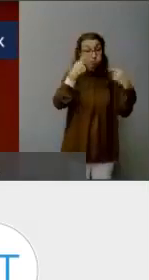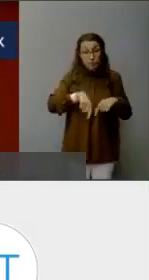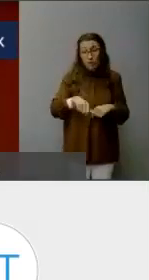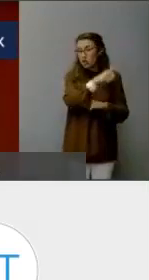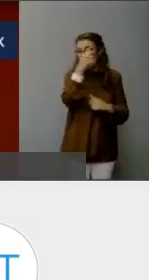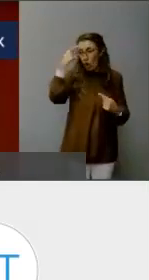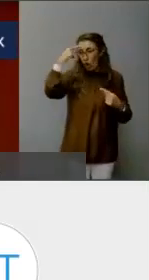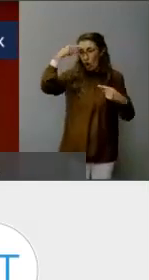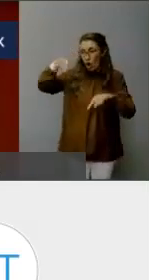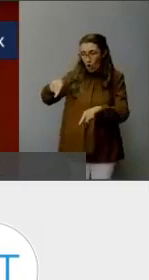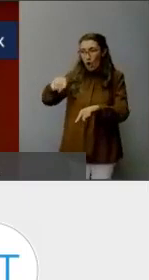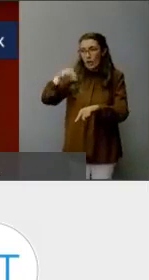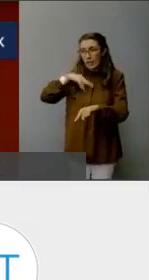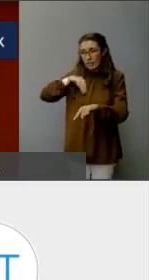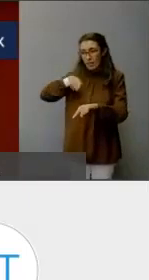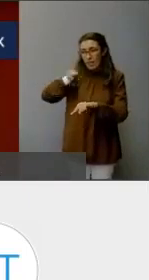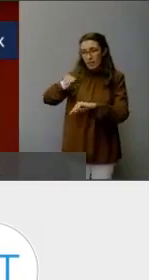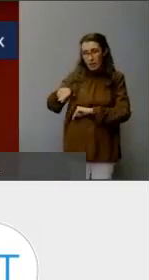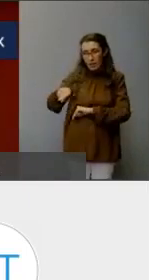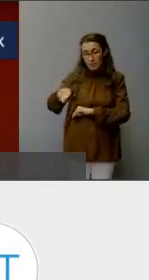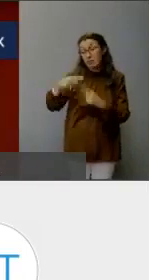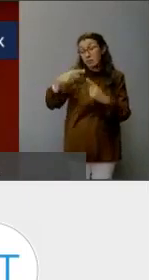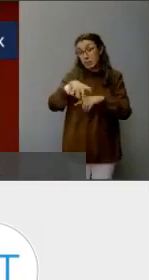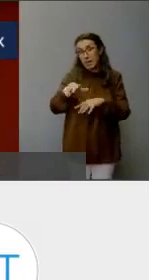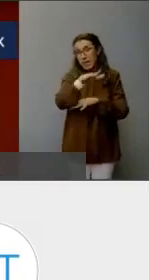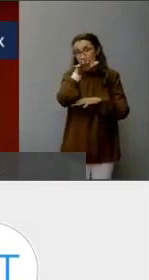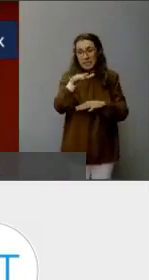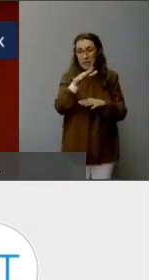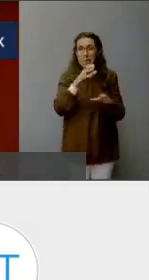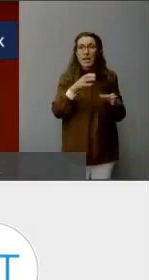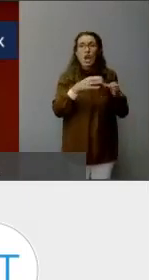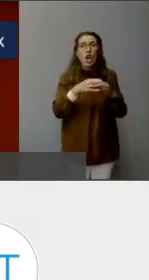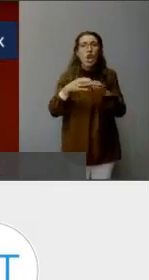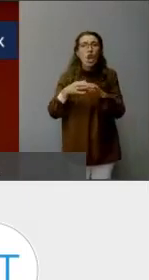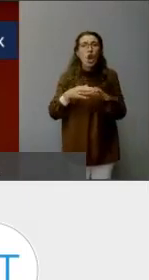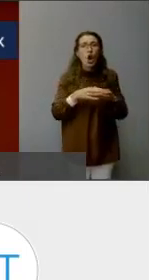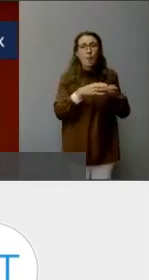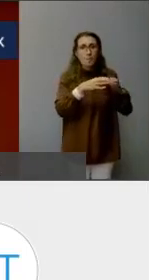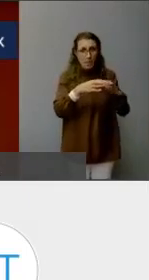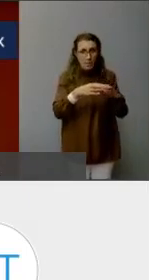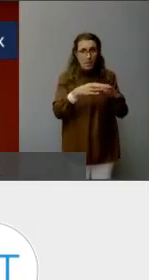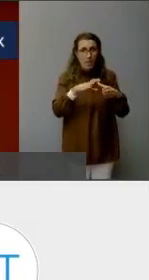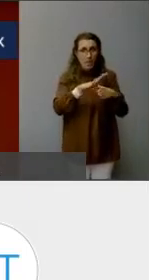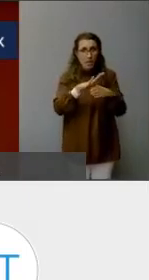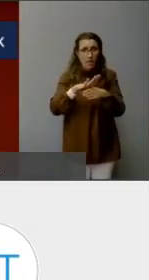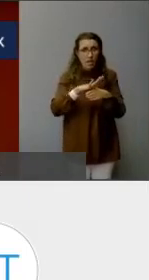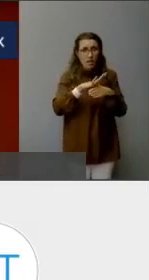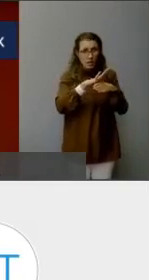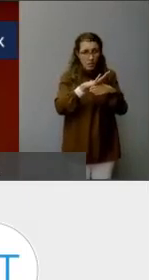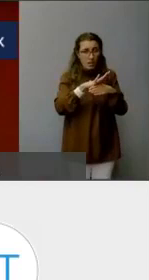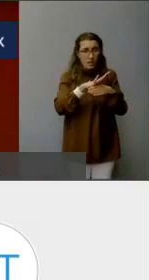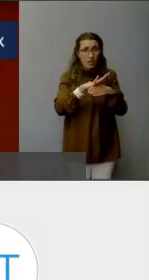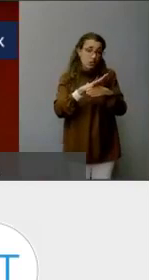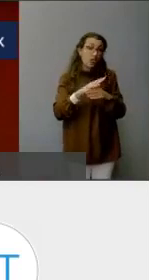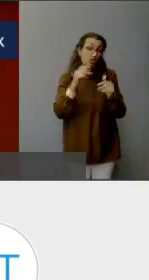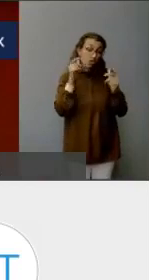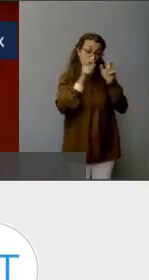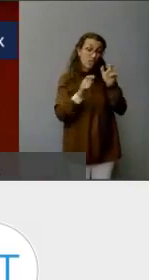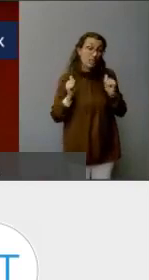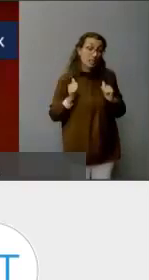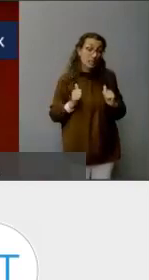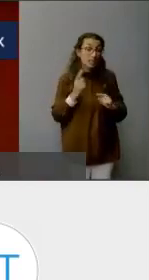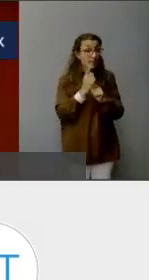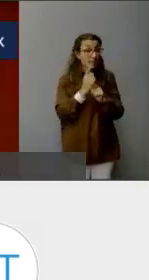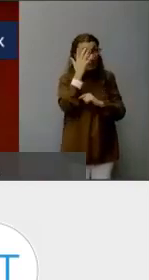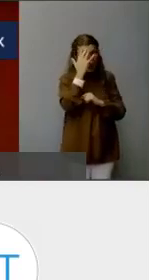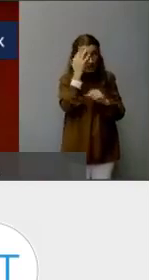e questo ne è un esempio le lobbies nella città si sono rafforzate i cittadini devono saperlo è diminuito